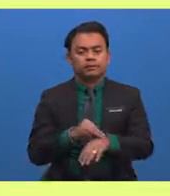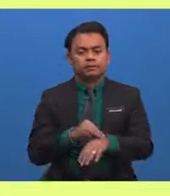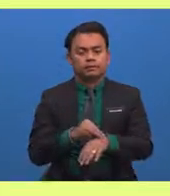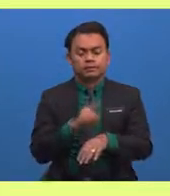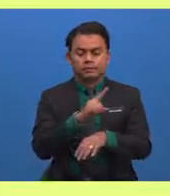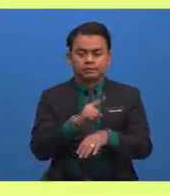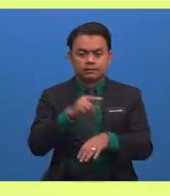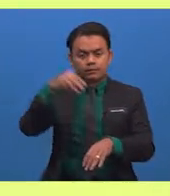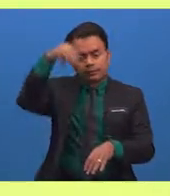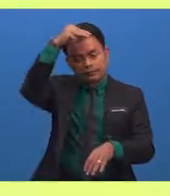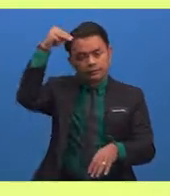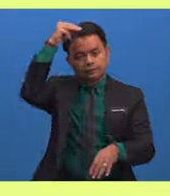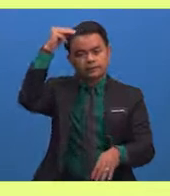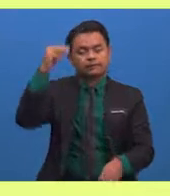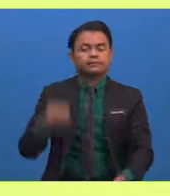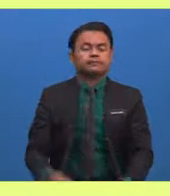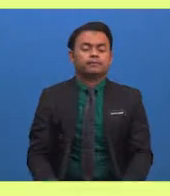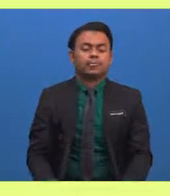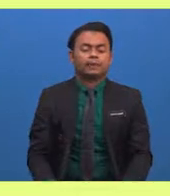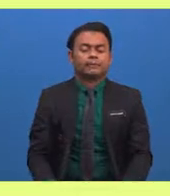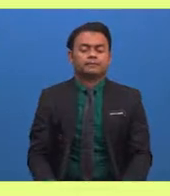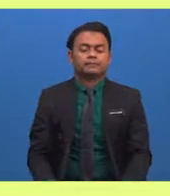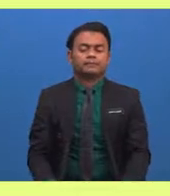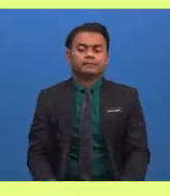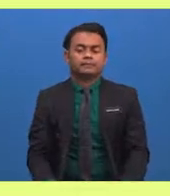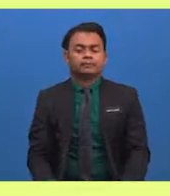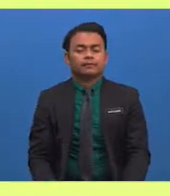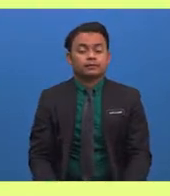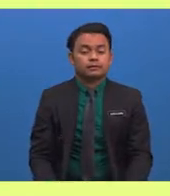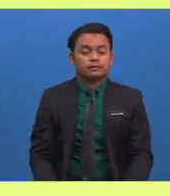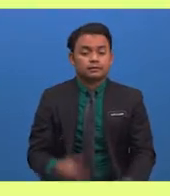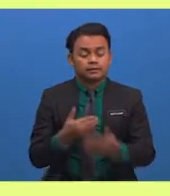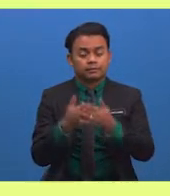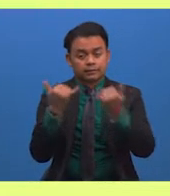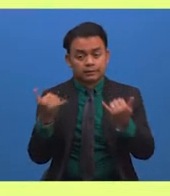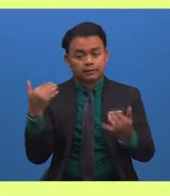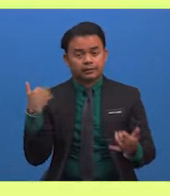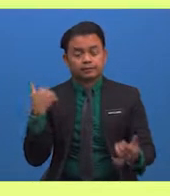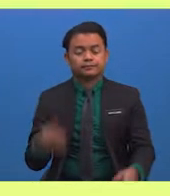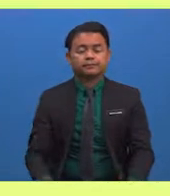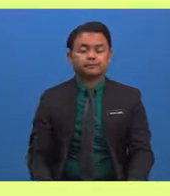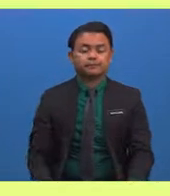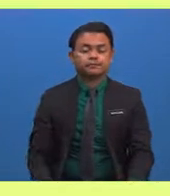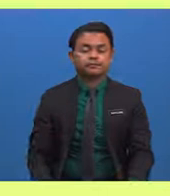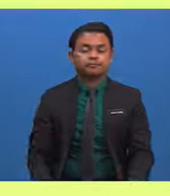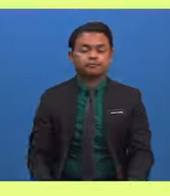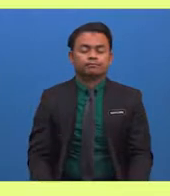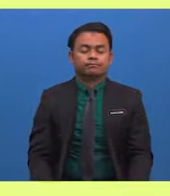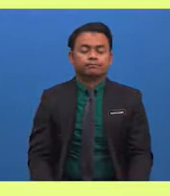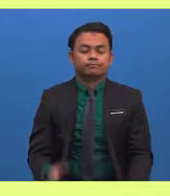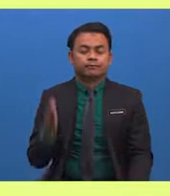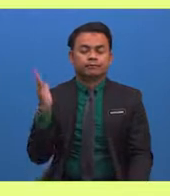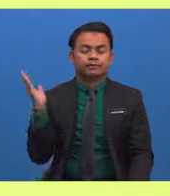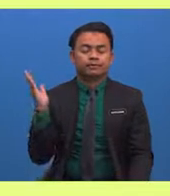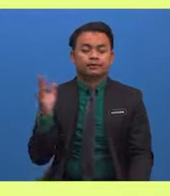Masjid Al-Nabawi dan masih kekal hingga kini. Satu lingkungan berbentuk bulatan